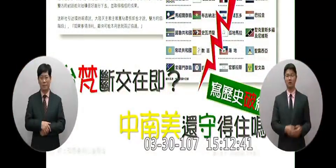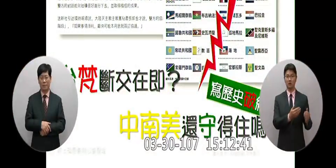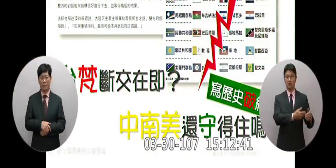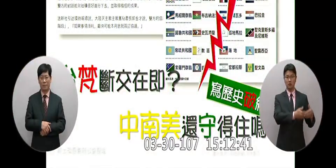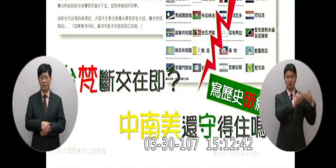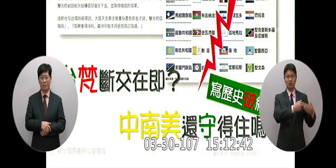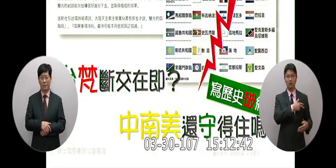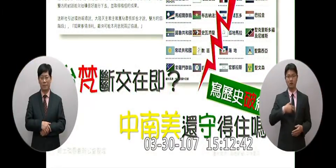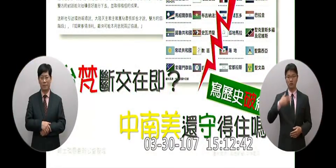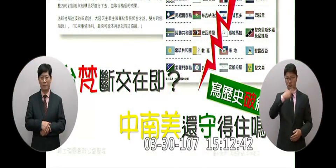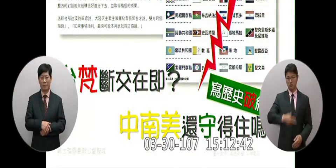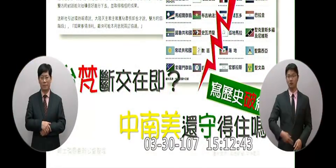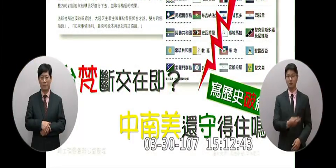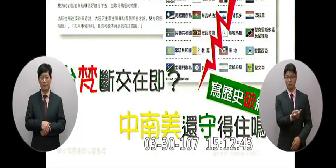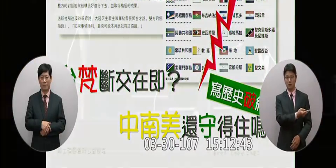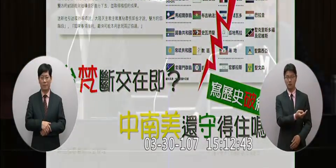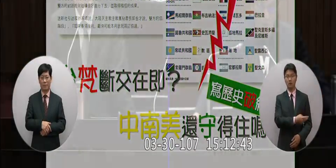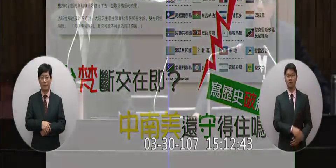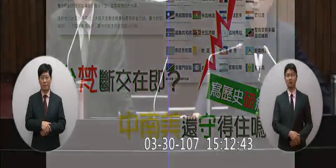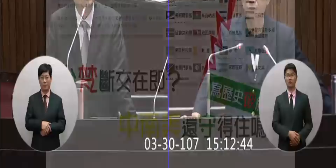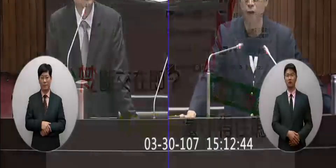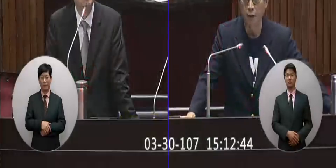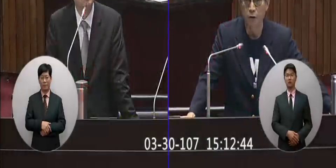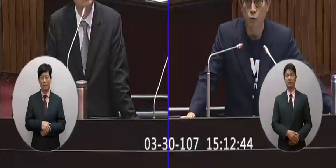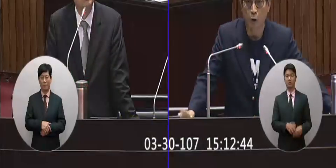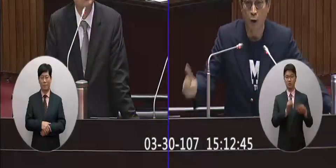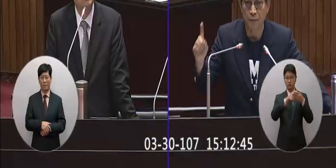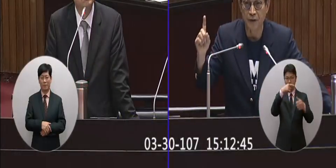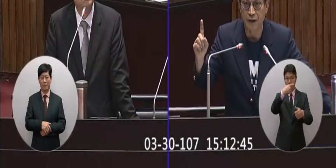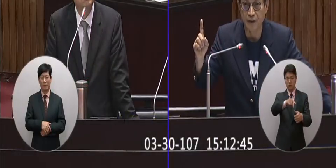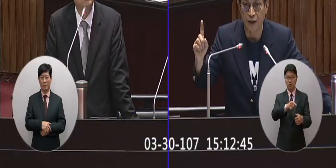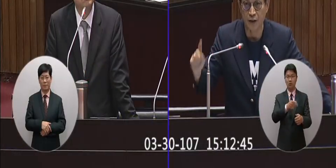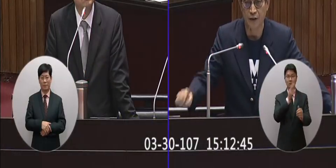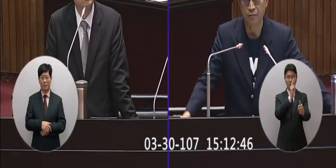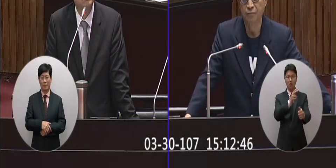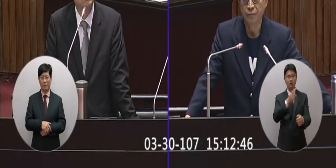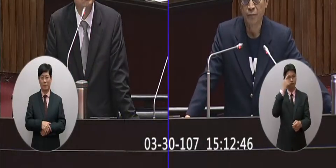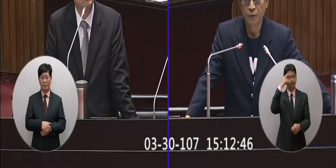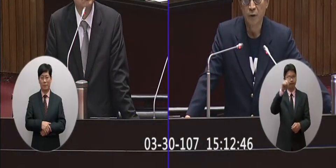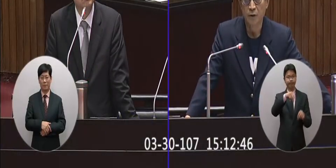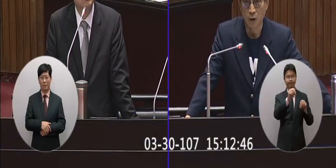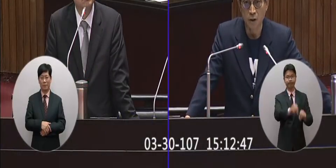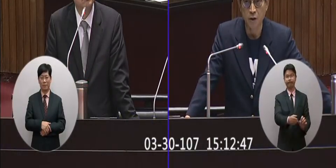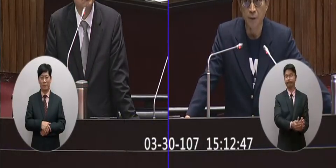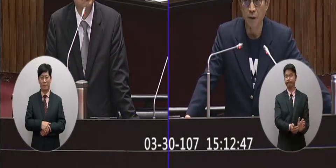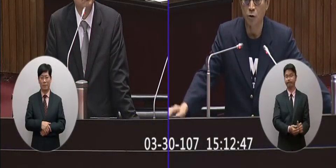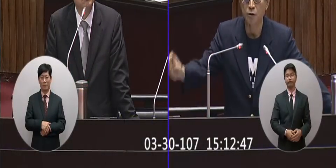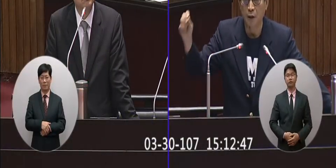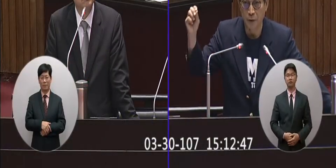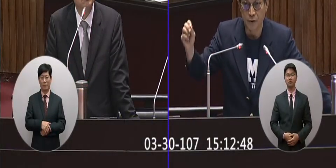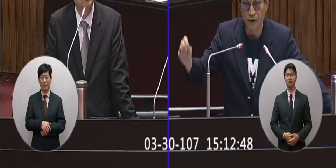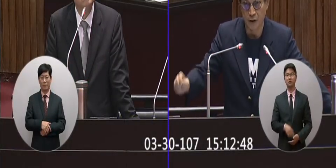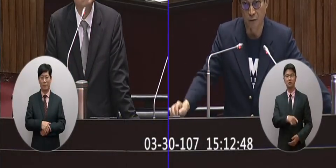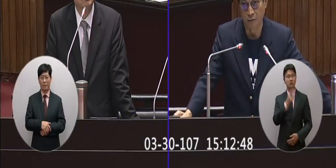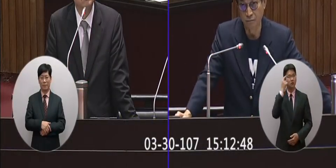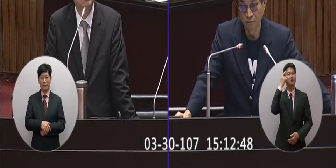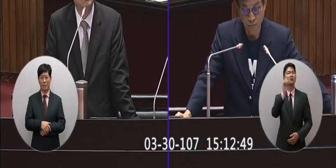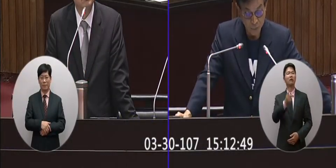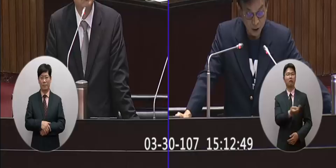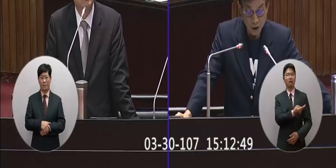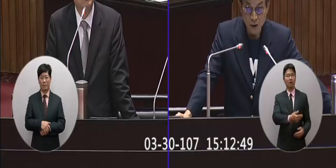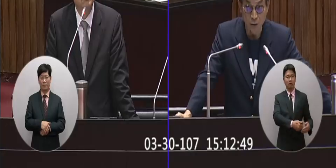跟梵蒂冈啊，主教任命的协议最快明天签议。这个基本上就是他们要建